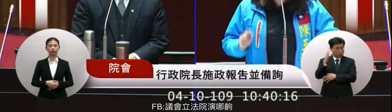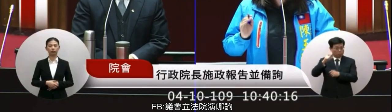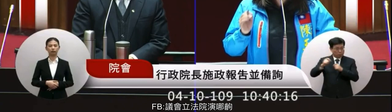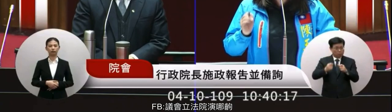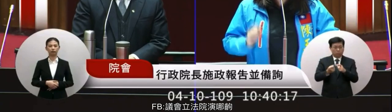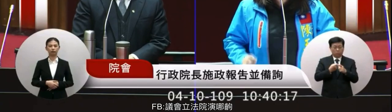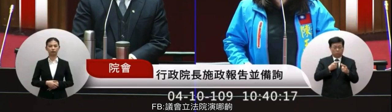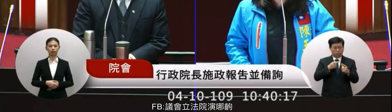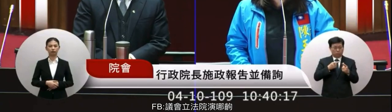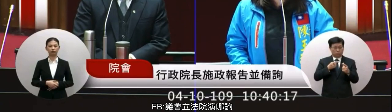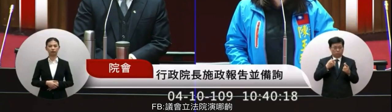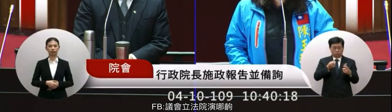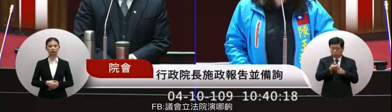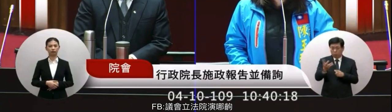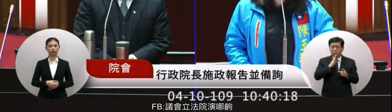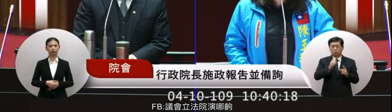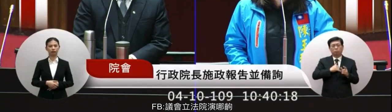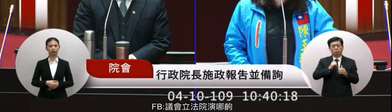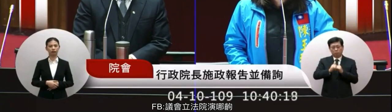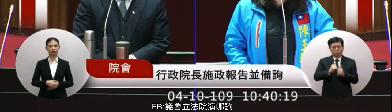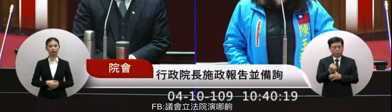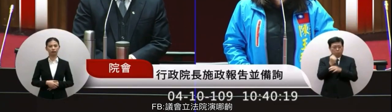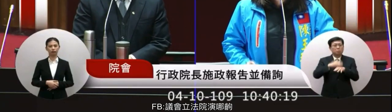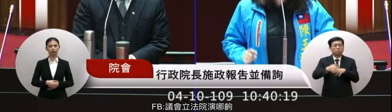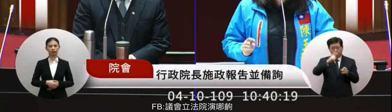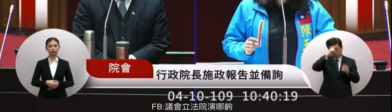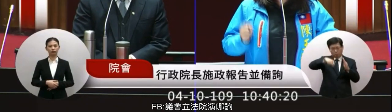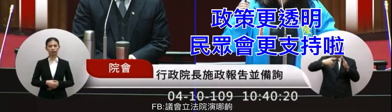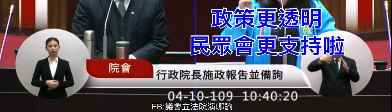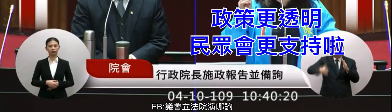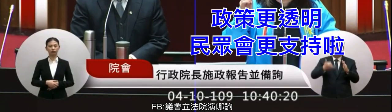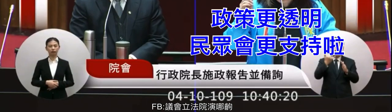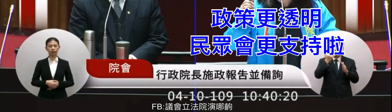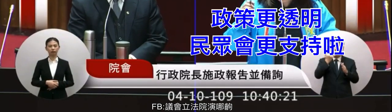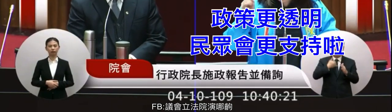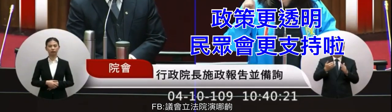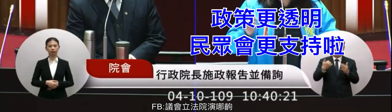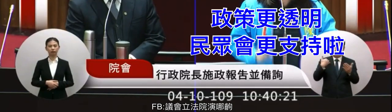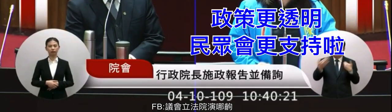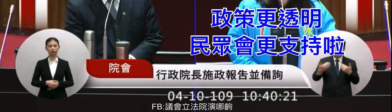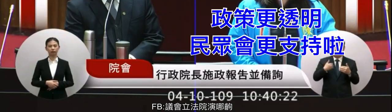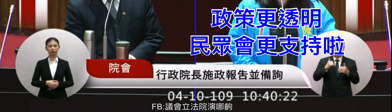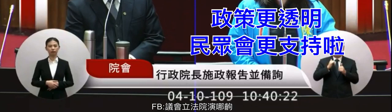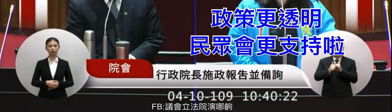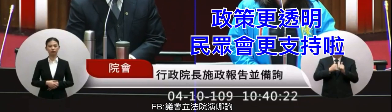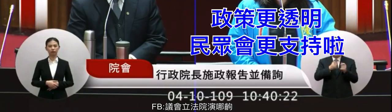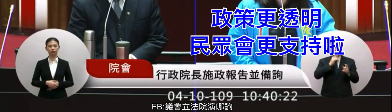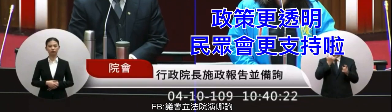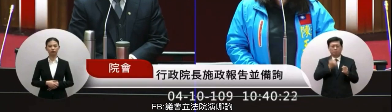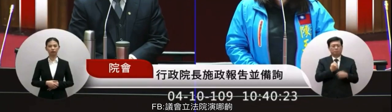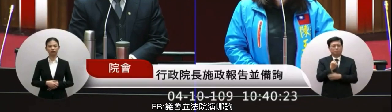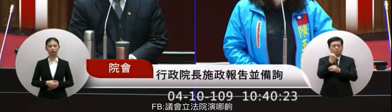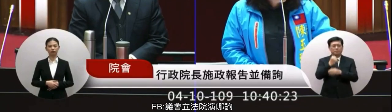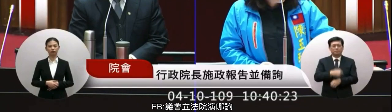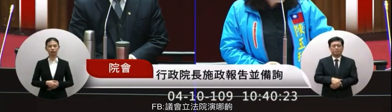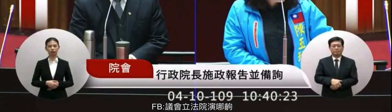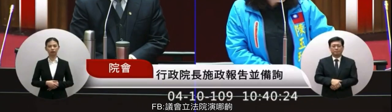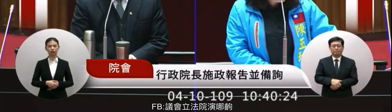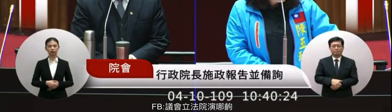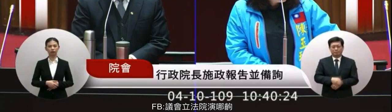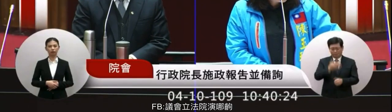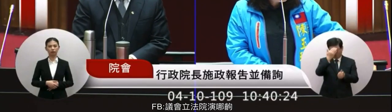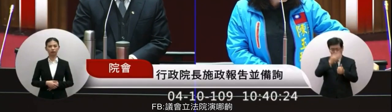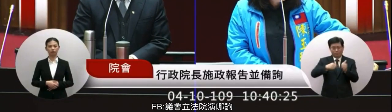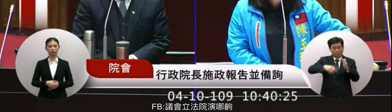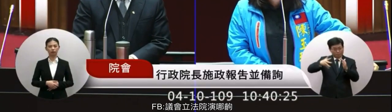透明，民众会更支持啊哈。希望院长这一点可以政策更透明，民众会更支持啊！好，好，所以这点